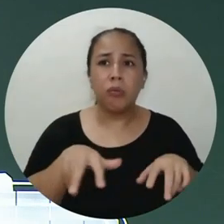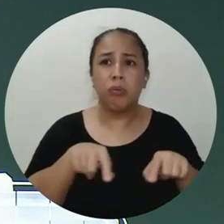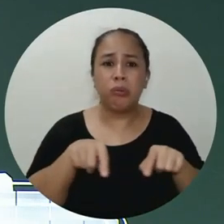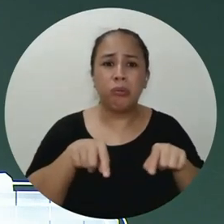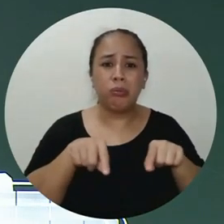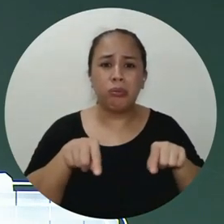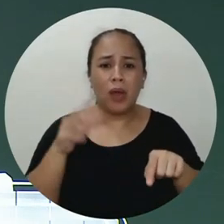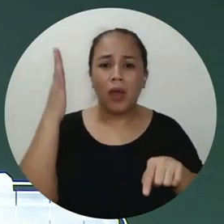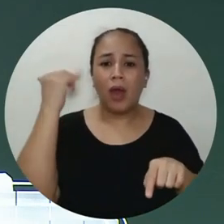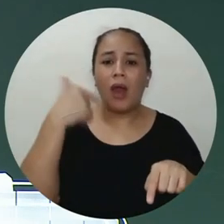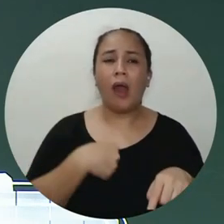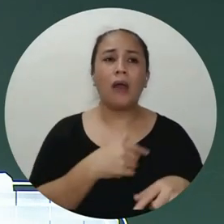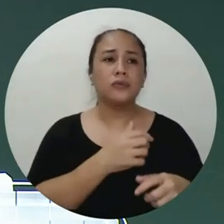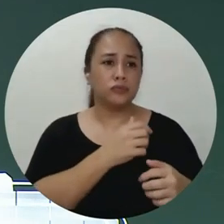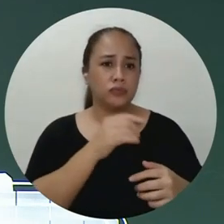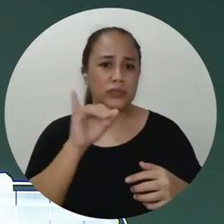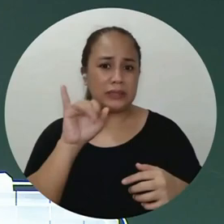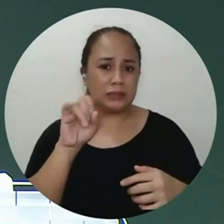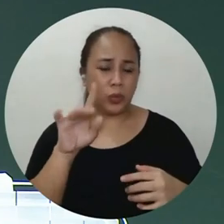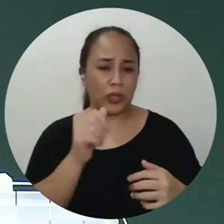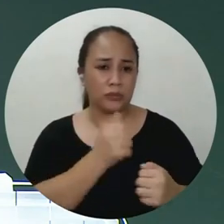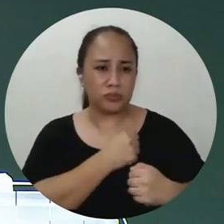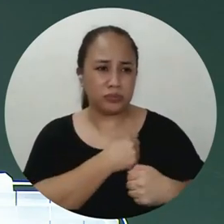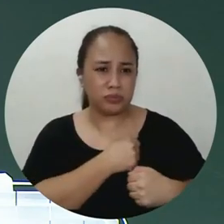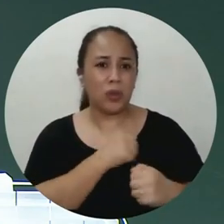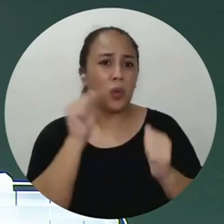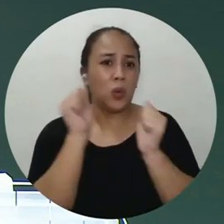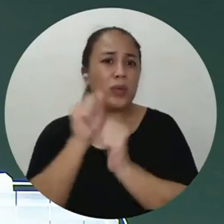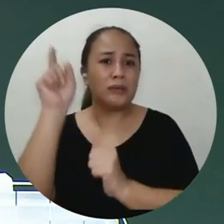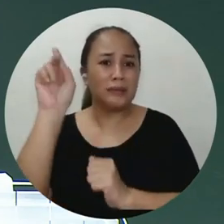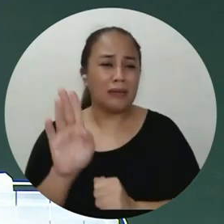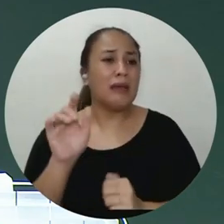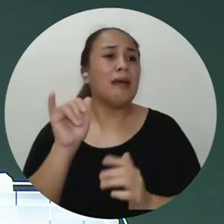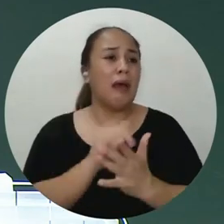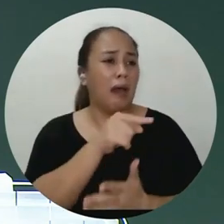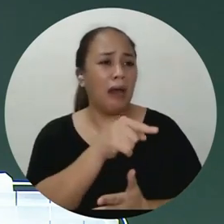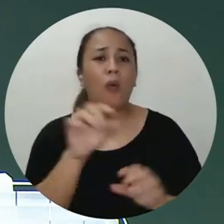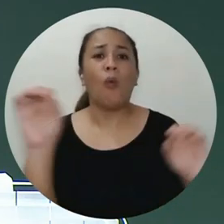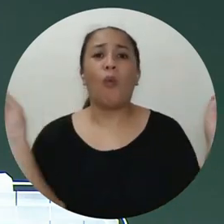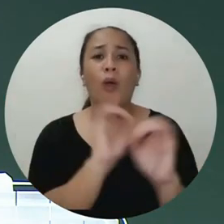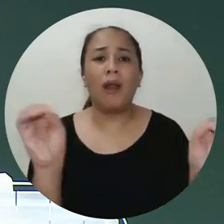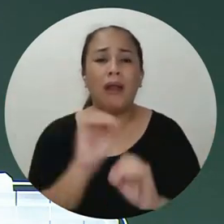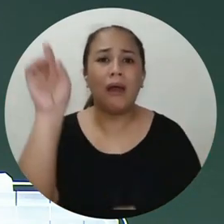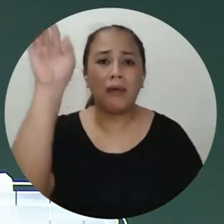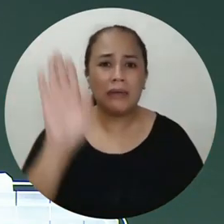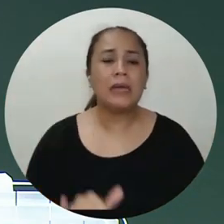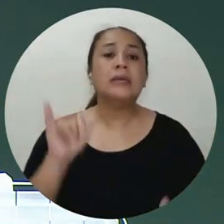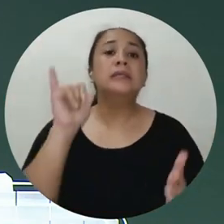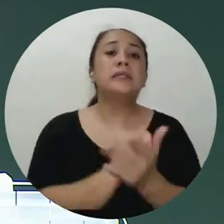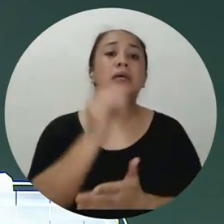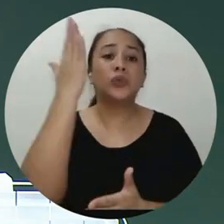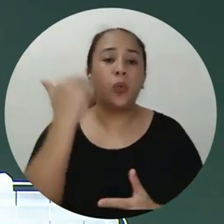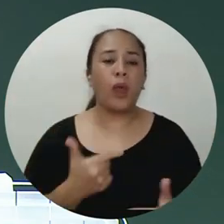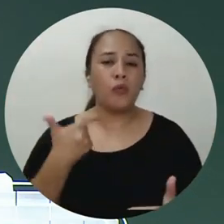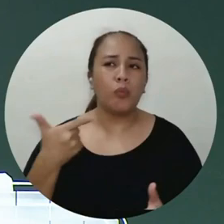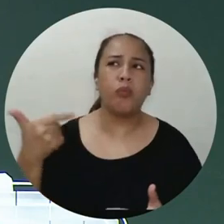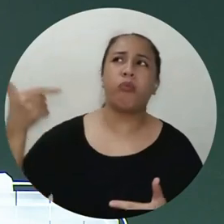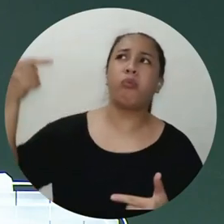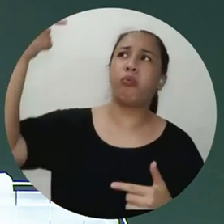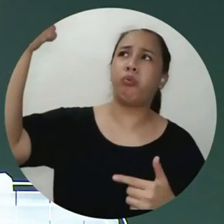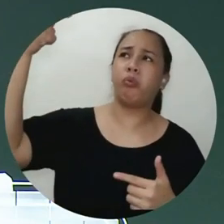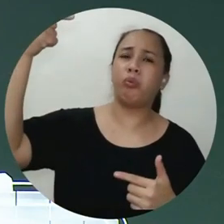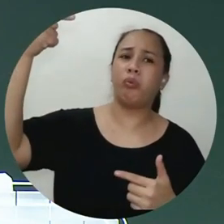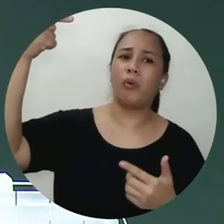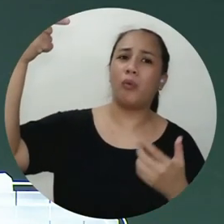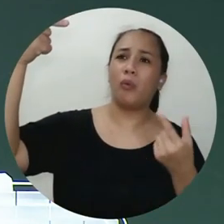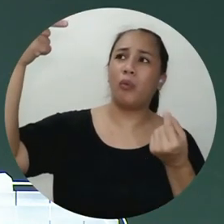Israelite army who should be with God had no God. 그럼 골리앗 커 보이는 거요. That is why Goliath seemed so. 뭔가 용을 다 용어도 묶고 있는 거요